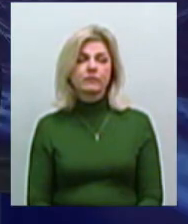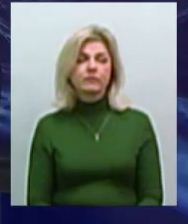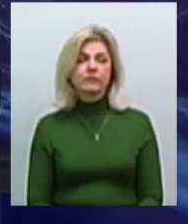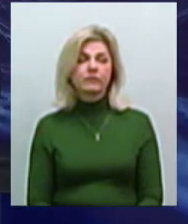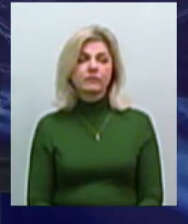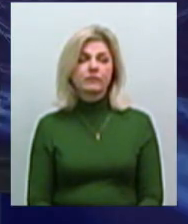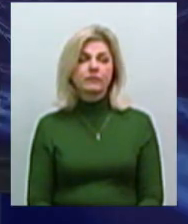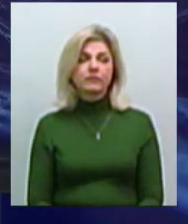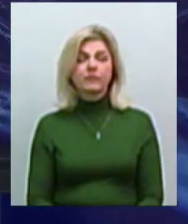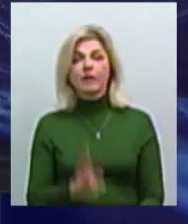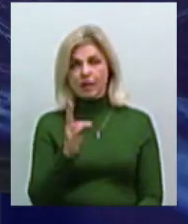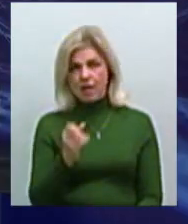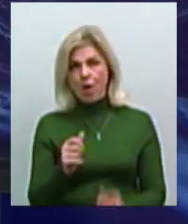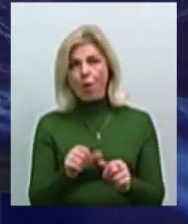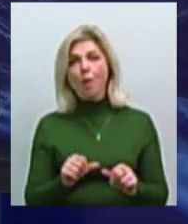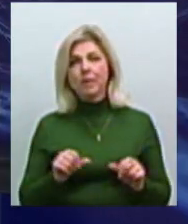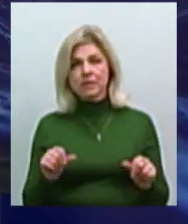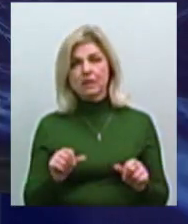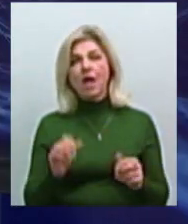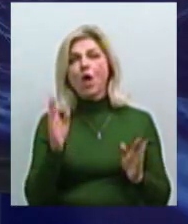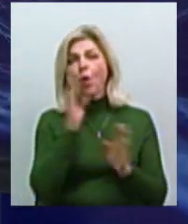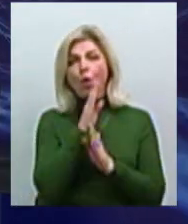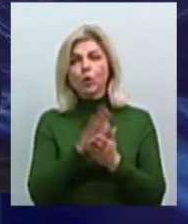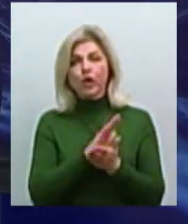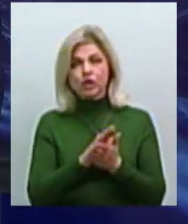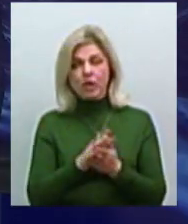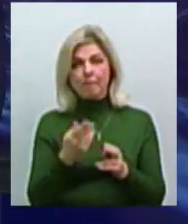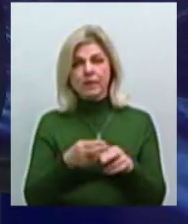на комісії техногенно-екологічної безпеки розглядалось питання щодо